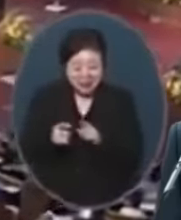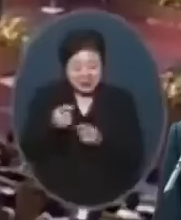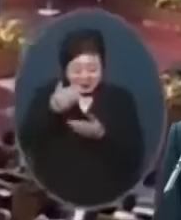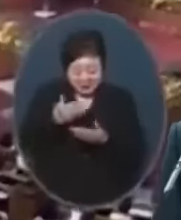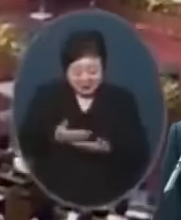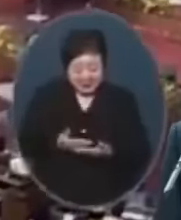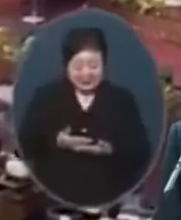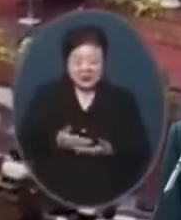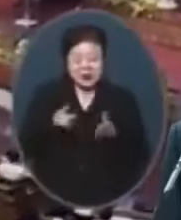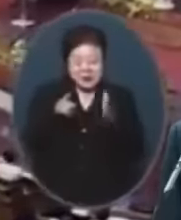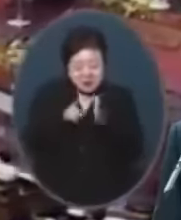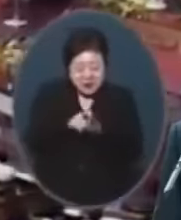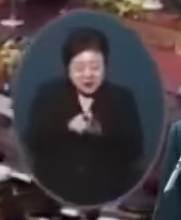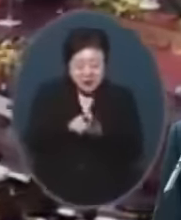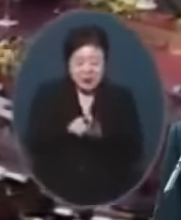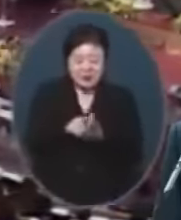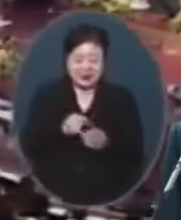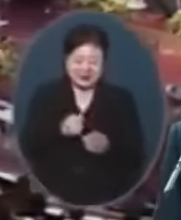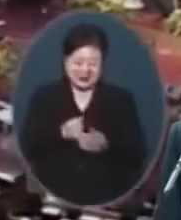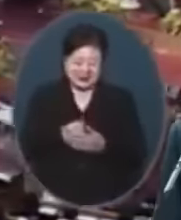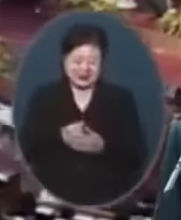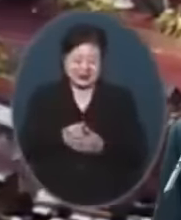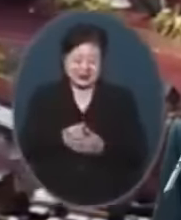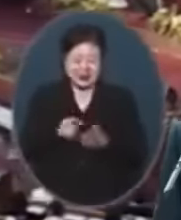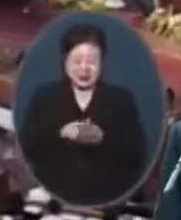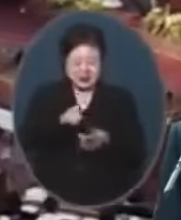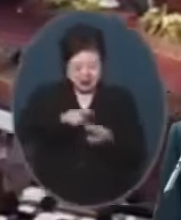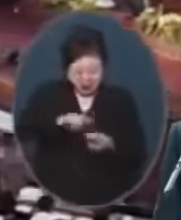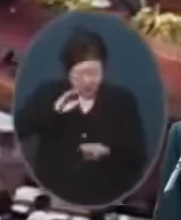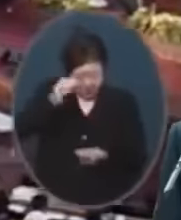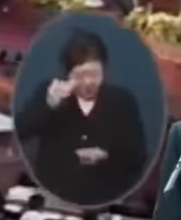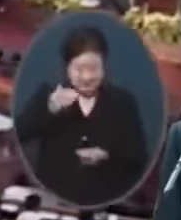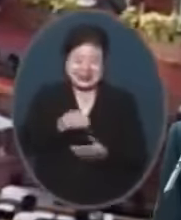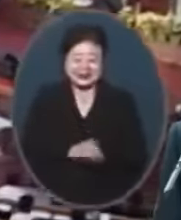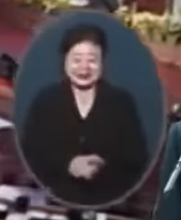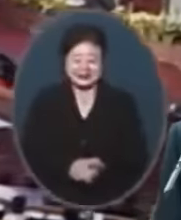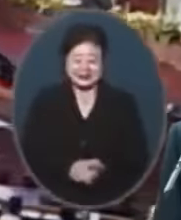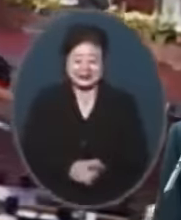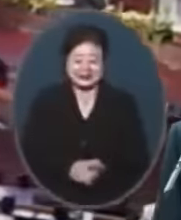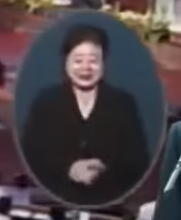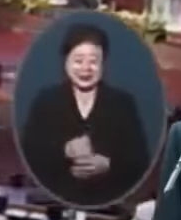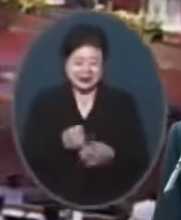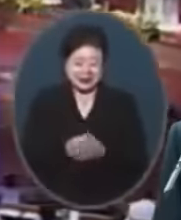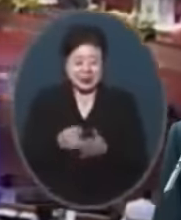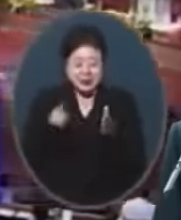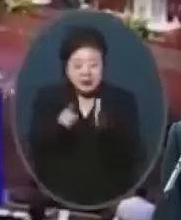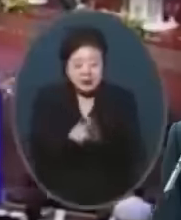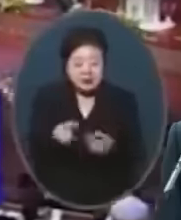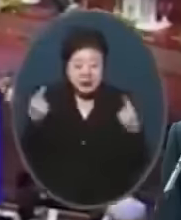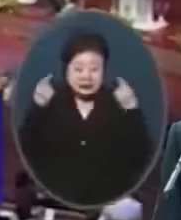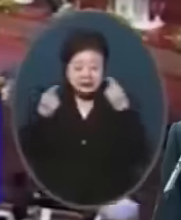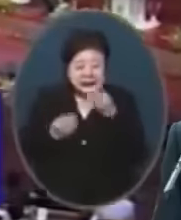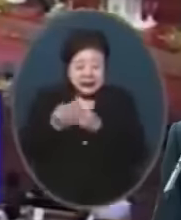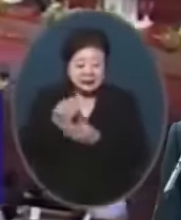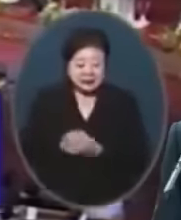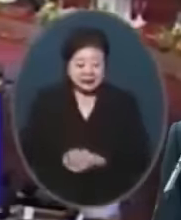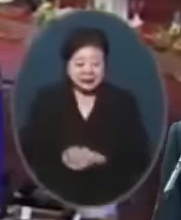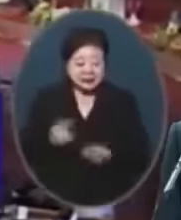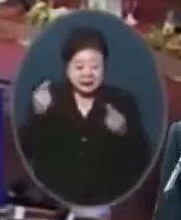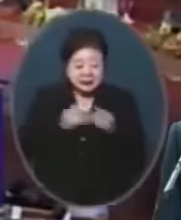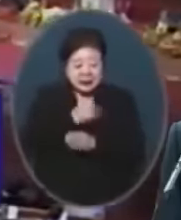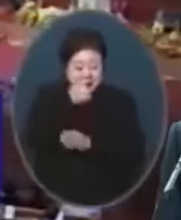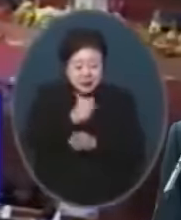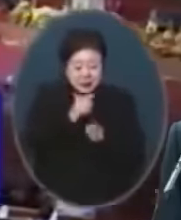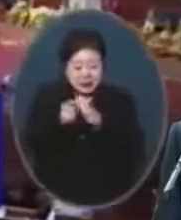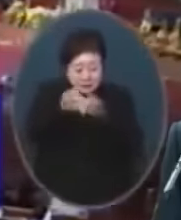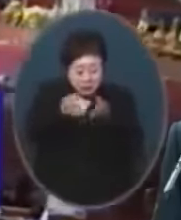받아서 듣고 내려가니까 그 믿음대로 되고 말한 것입니다. 그러므로 믿음은 들음에서 나며 들음은